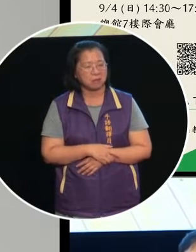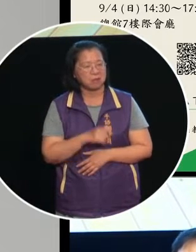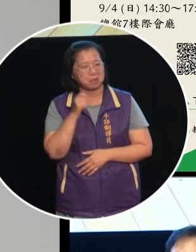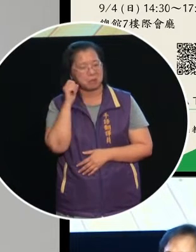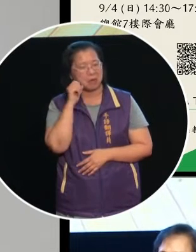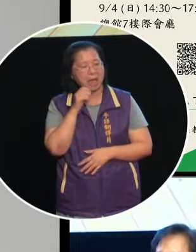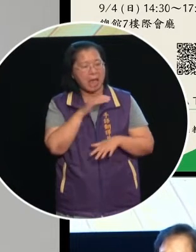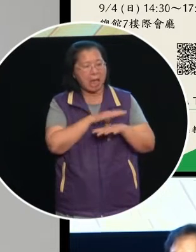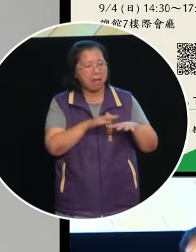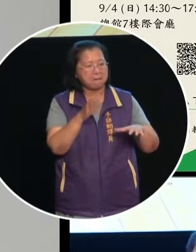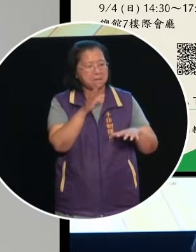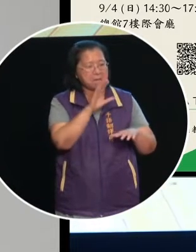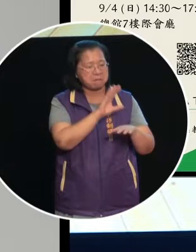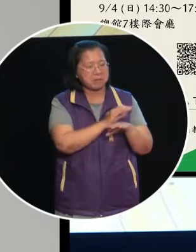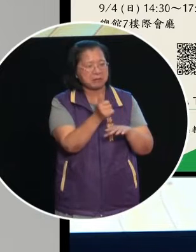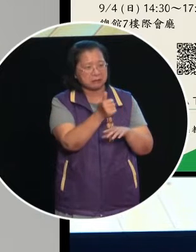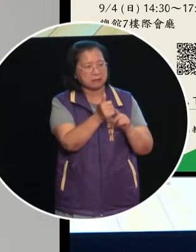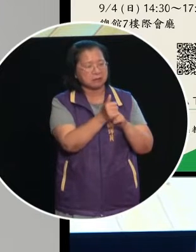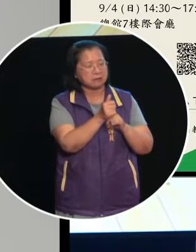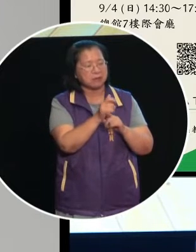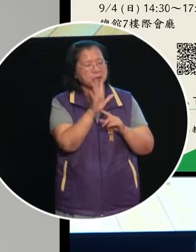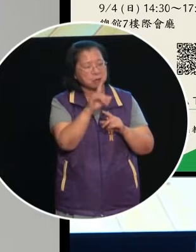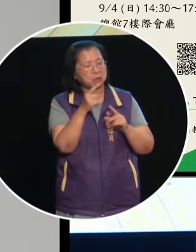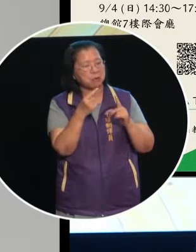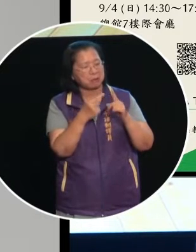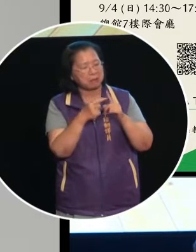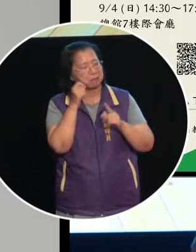安倍先生。李登辉先生是一样，